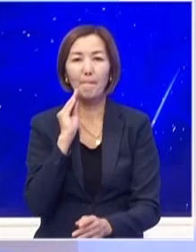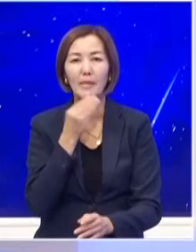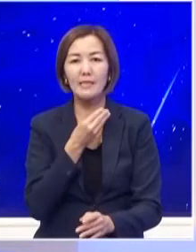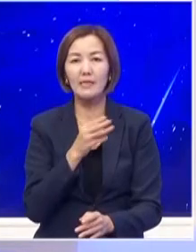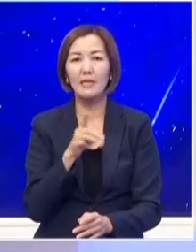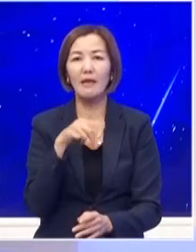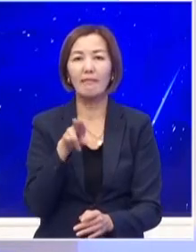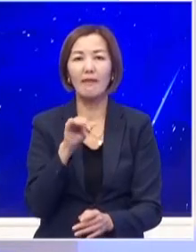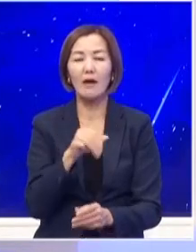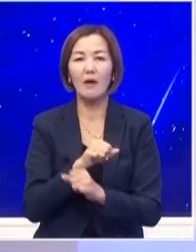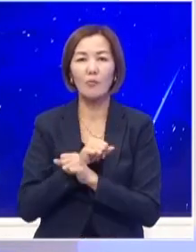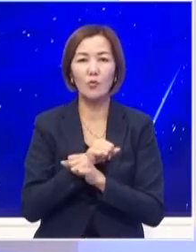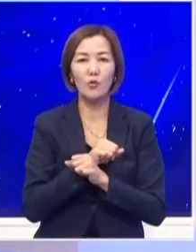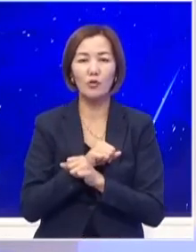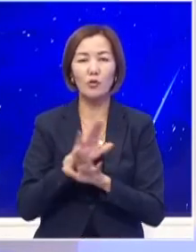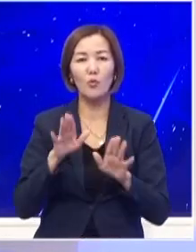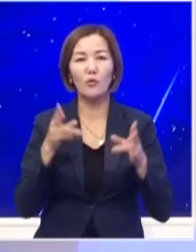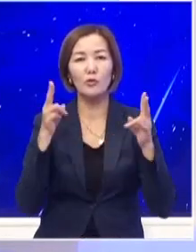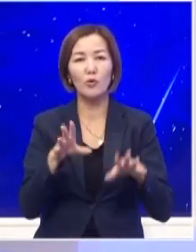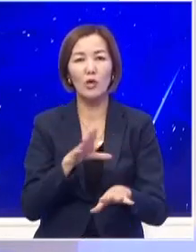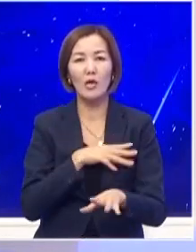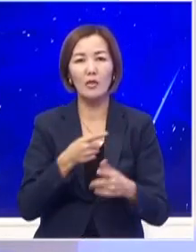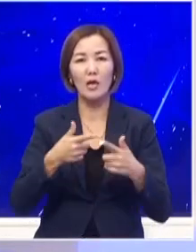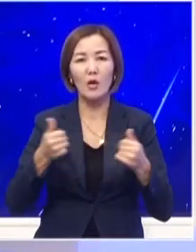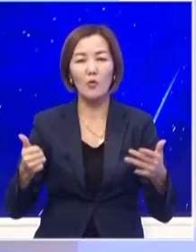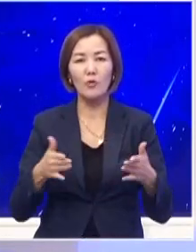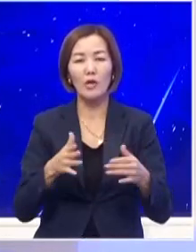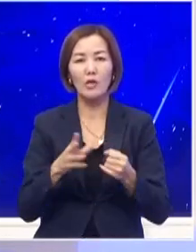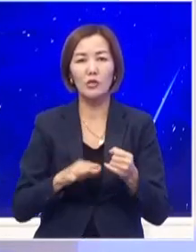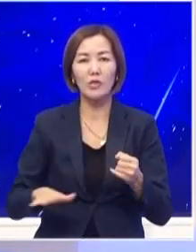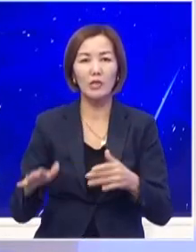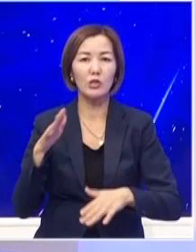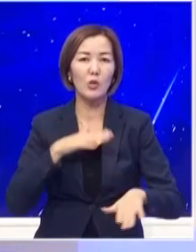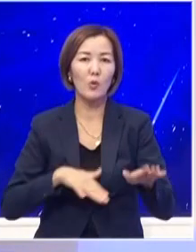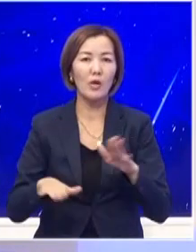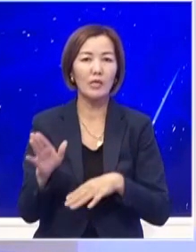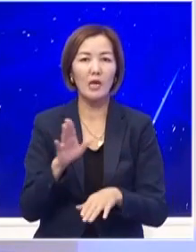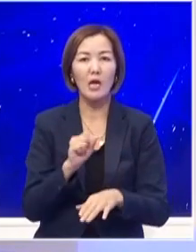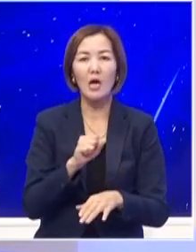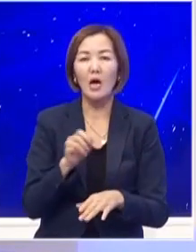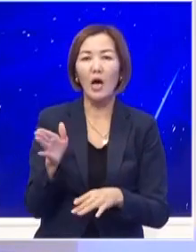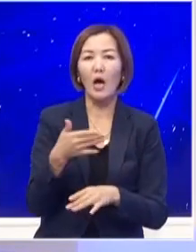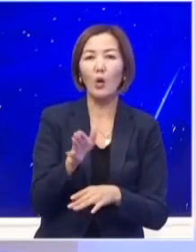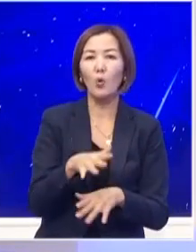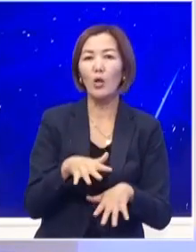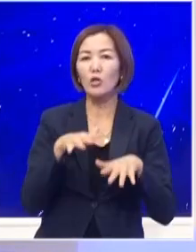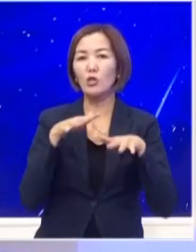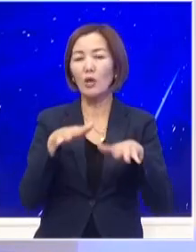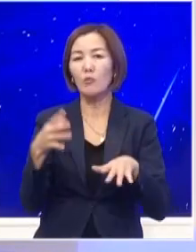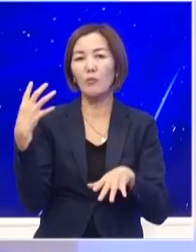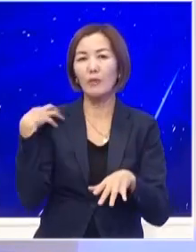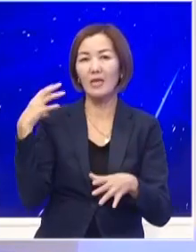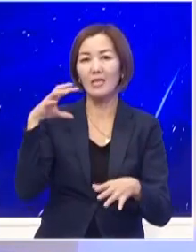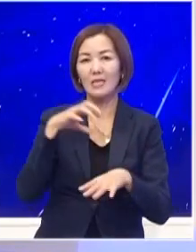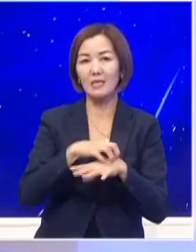Мысырдың Дахаб курортында оқыс оқиға орын алды. Қонақ үй жағажайында шомылып жүрген әйелге акула шабуылдап, оны иығынан тістеп